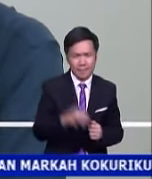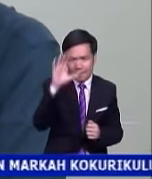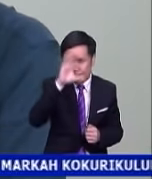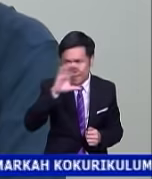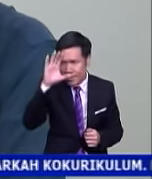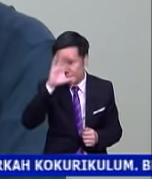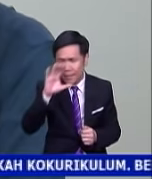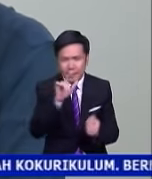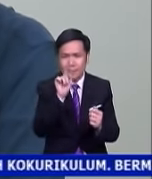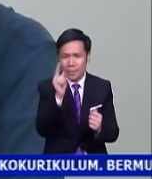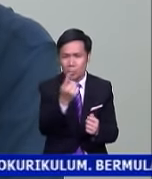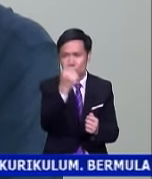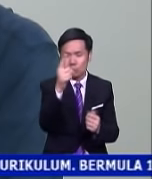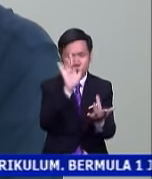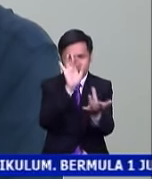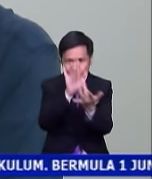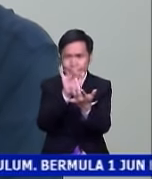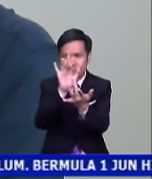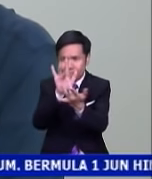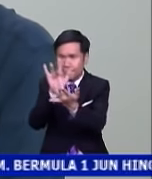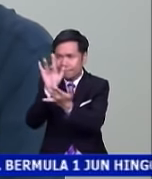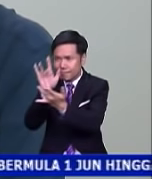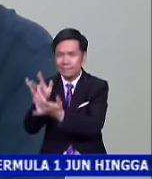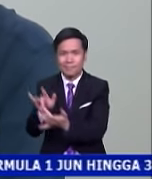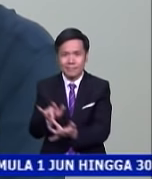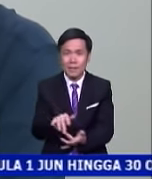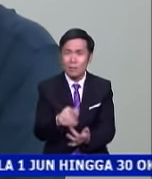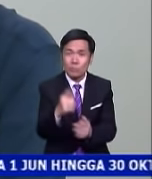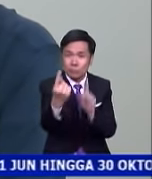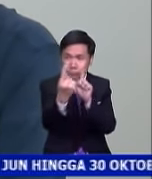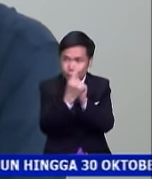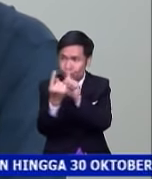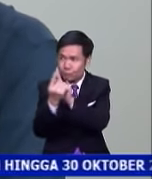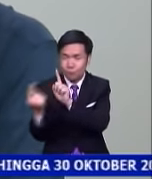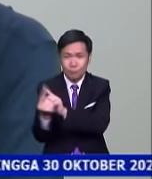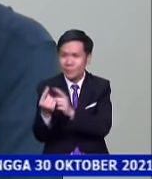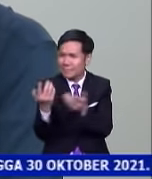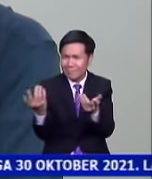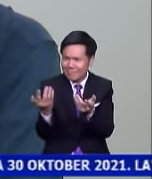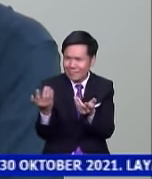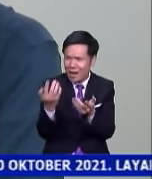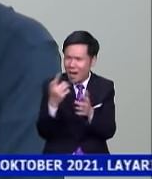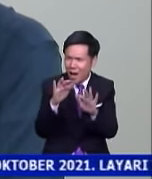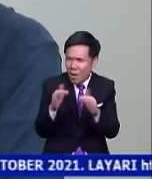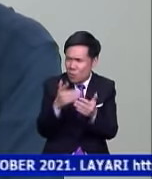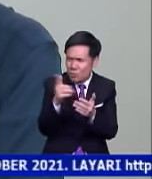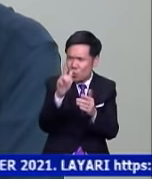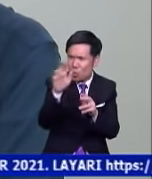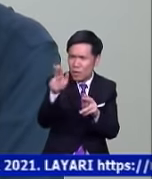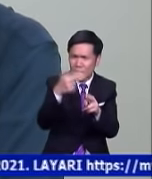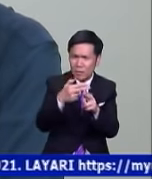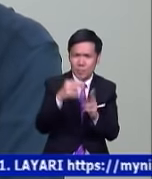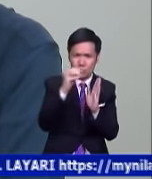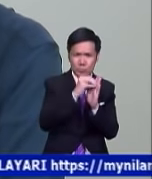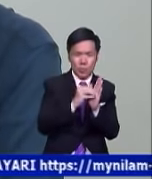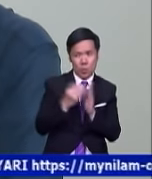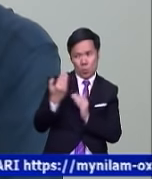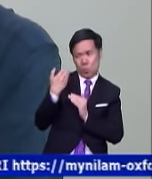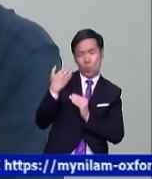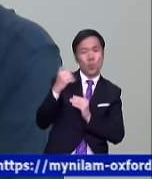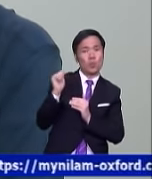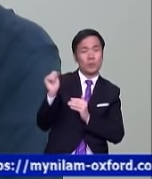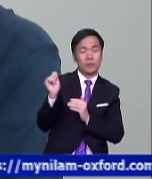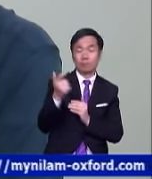akan contact one by one untuk mengetahui dengan lebih jelas. Dahulu kita buat banyak manual, sebab